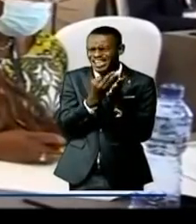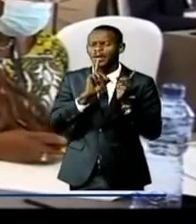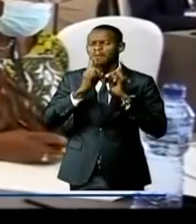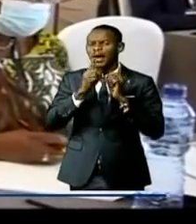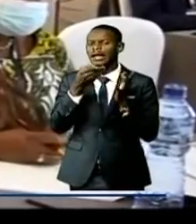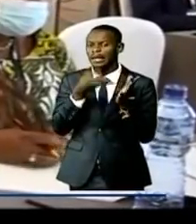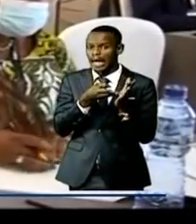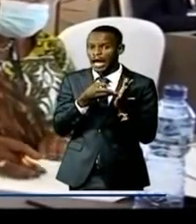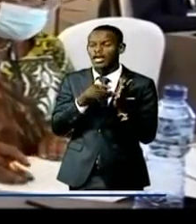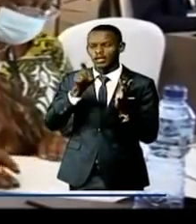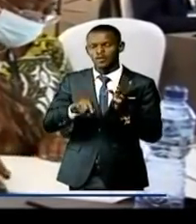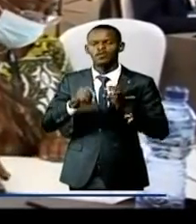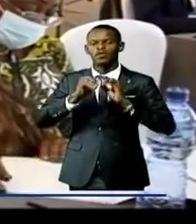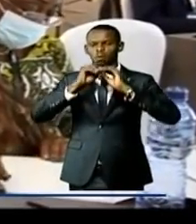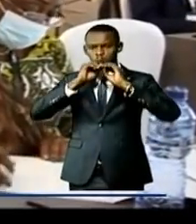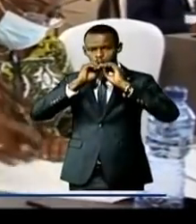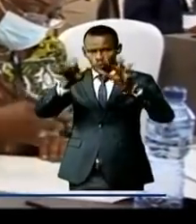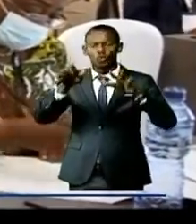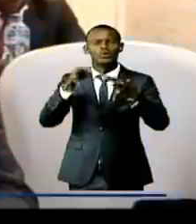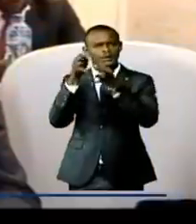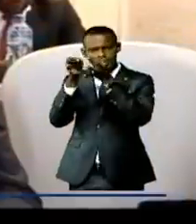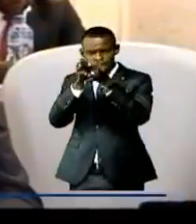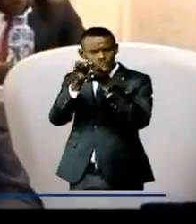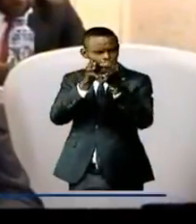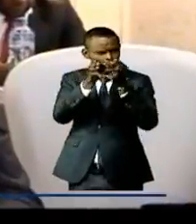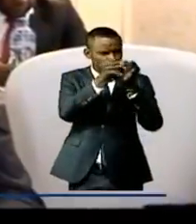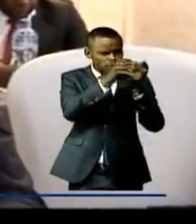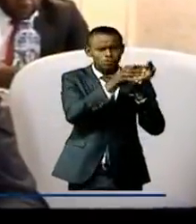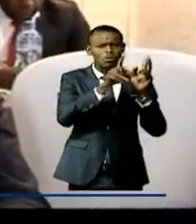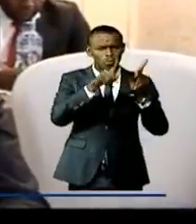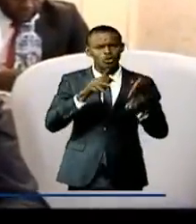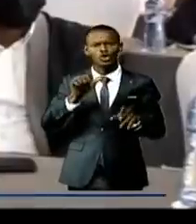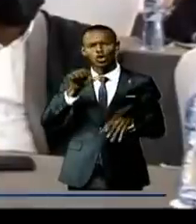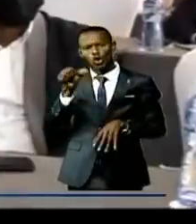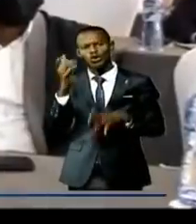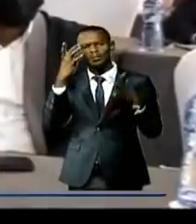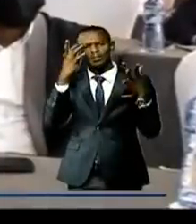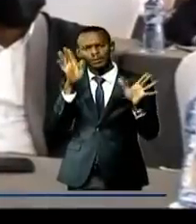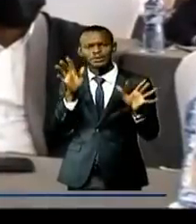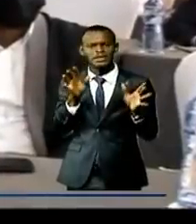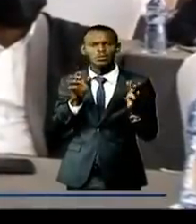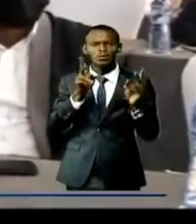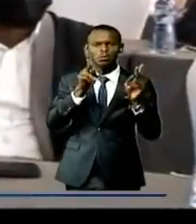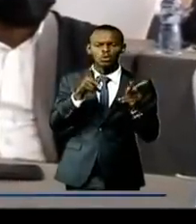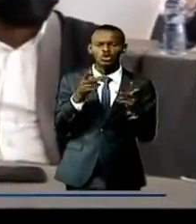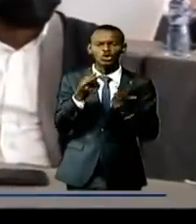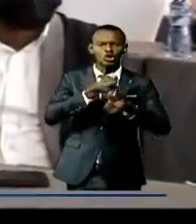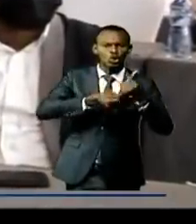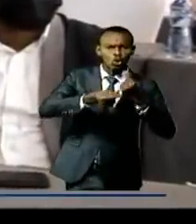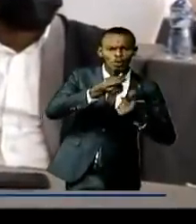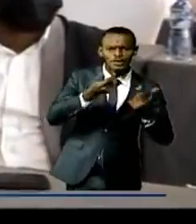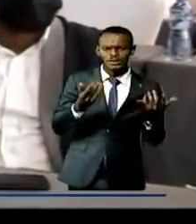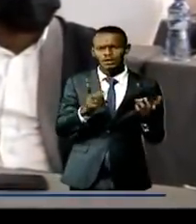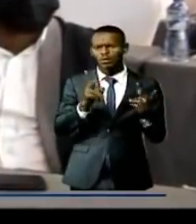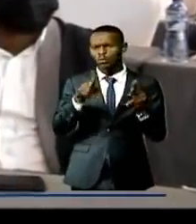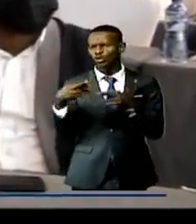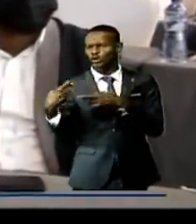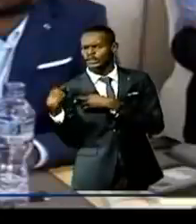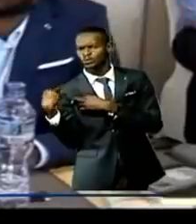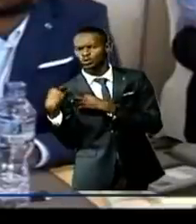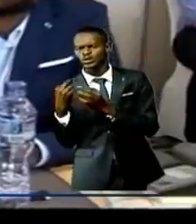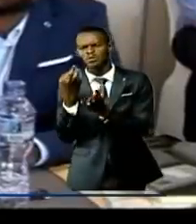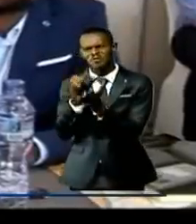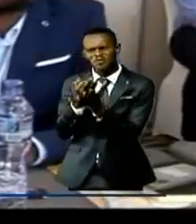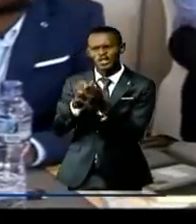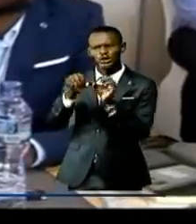population, surtout aux opérateurs économiques qui sont concernés au premier plan, et associer ces opérateurs économiques au cours de cette matinée pour qu'ils